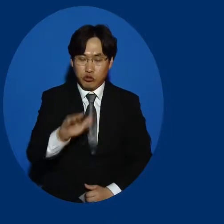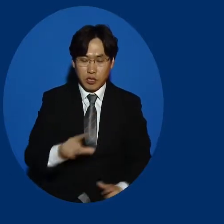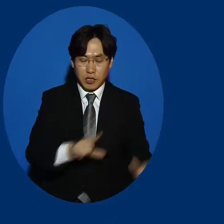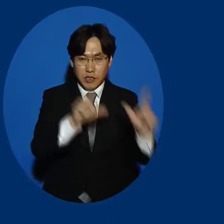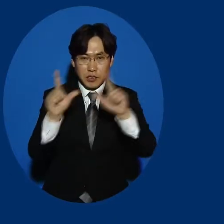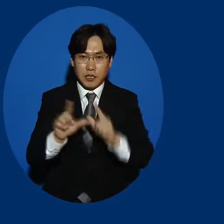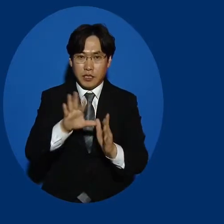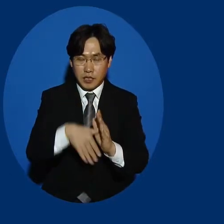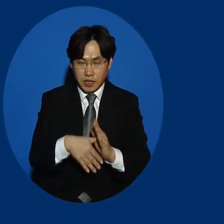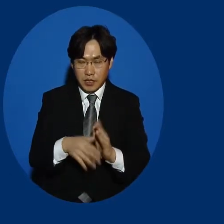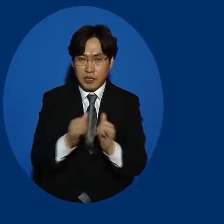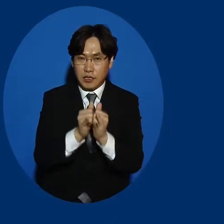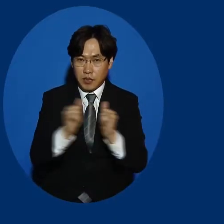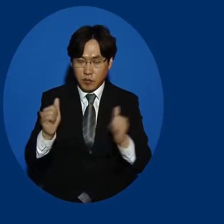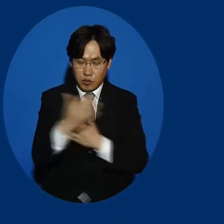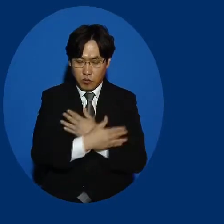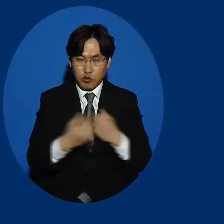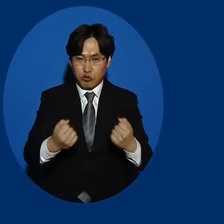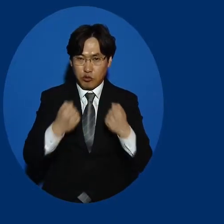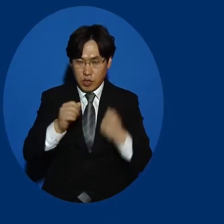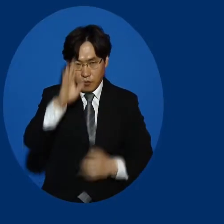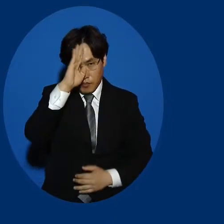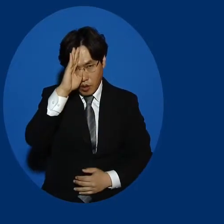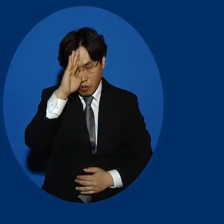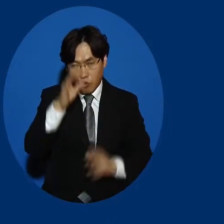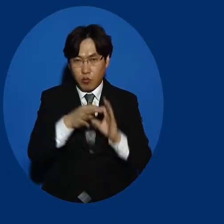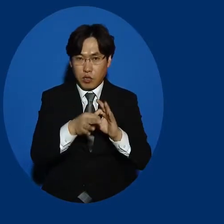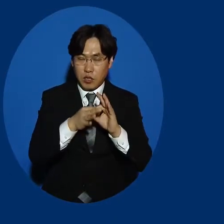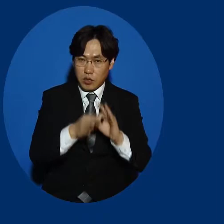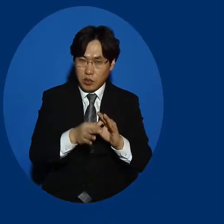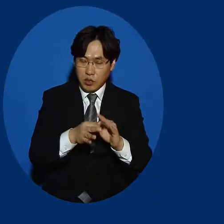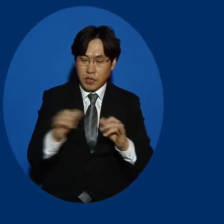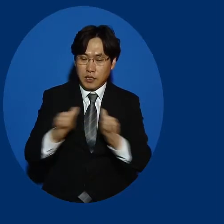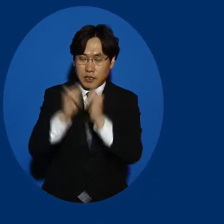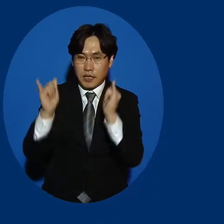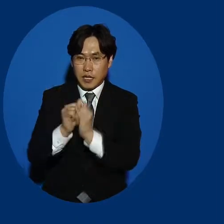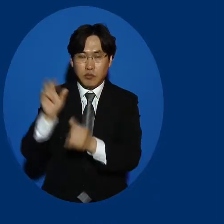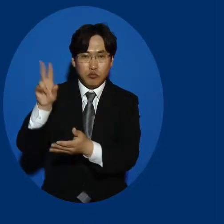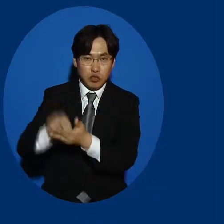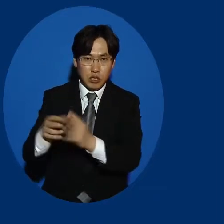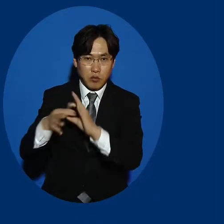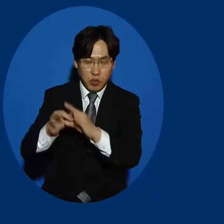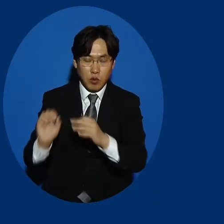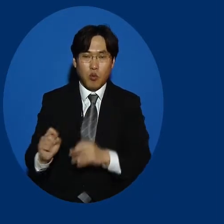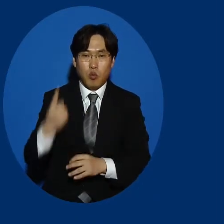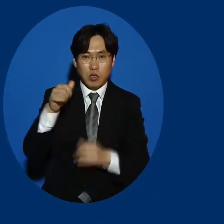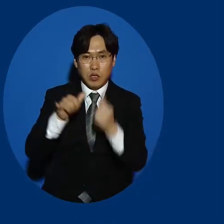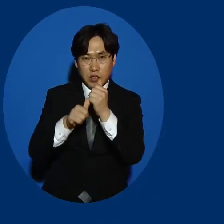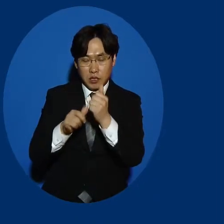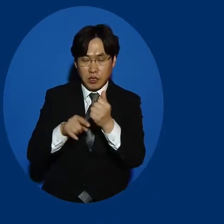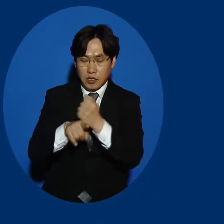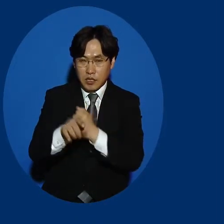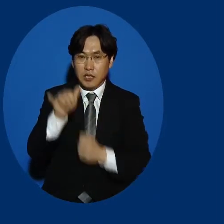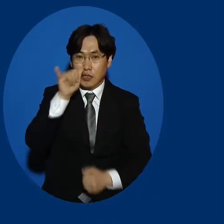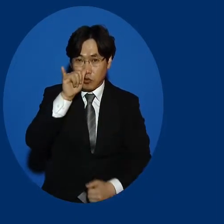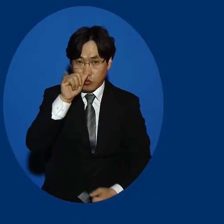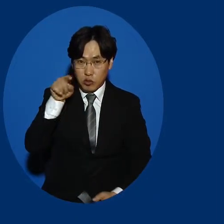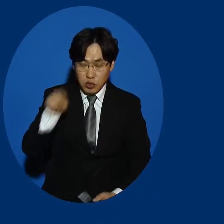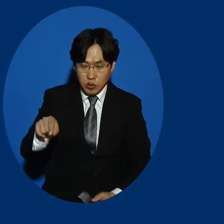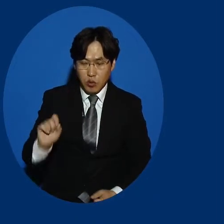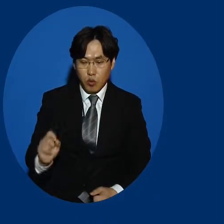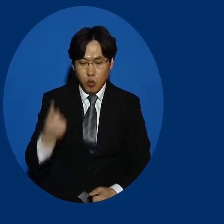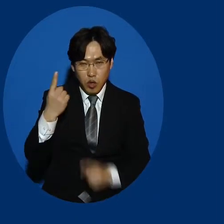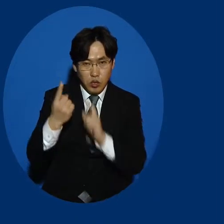살면서 인간들에게 있는 육체적 질병과 마찬가지로 사회 문제도 항상 원인이 있으면 그